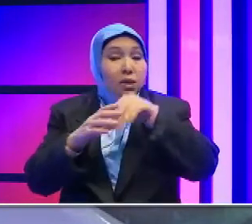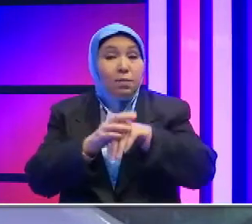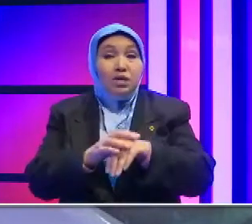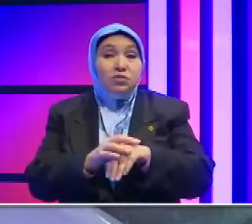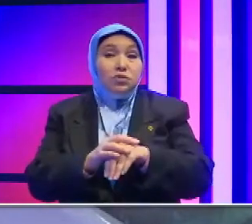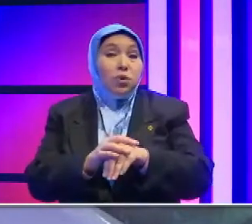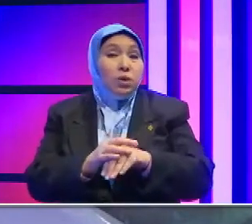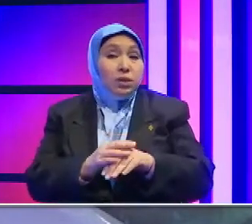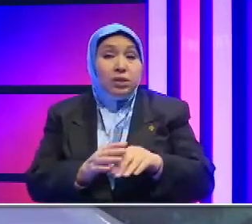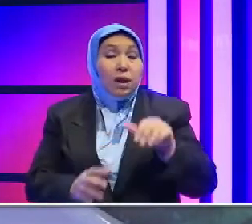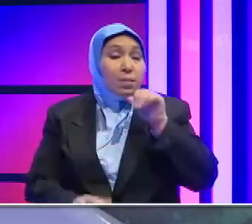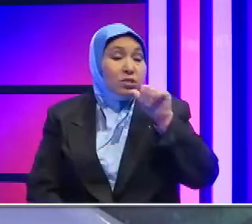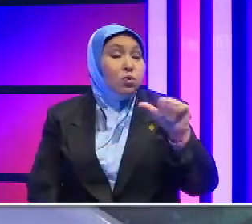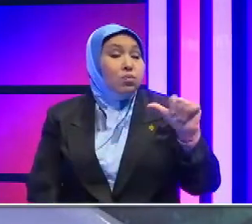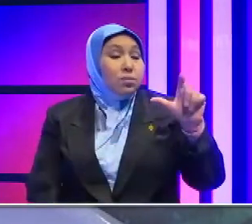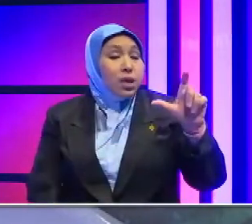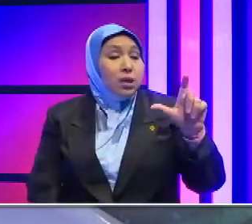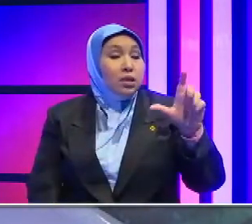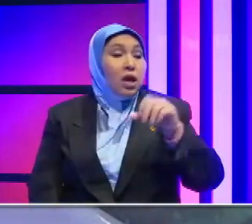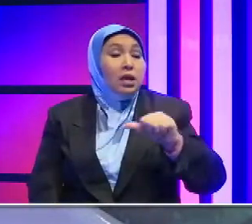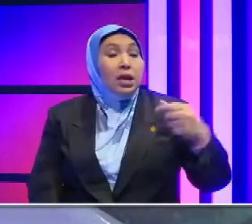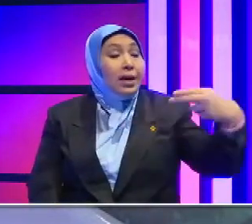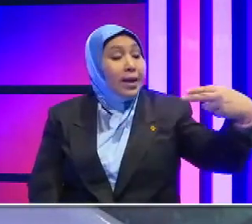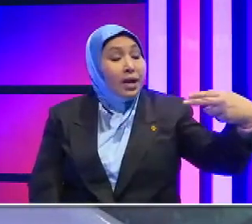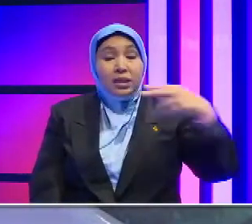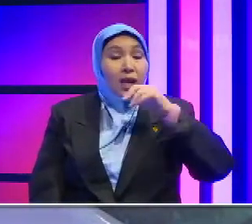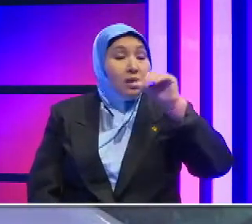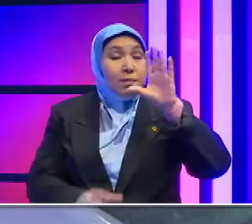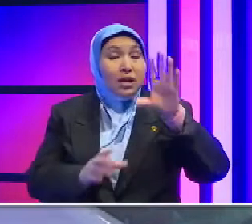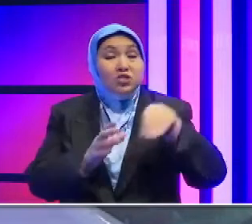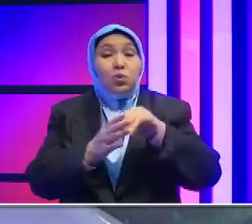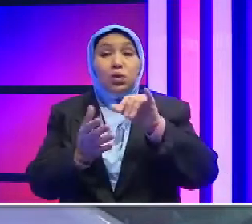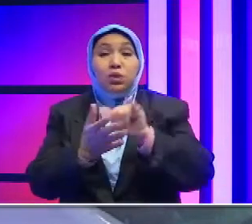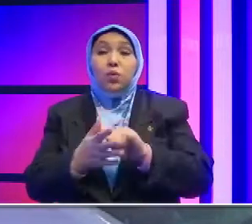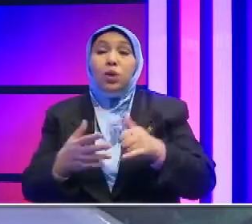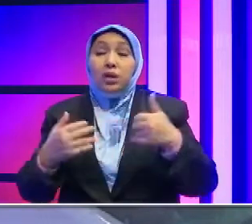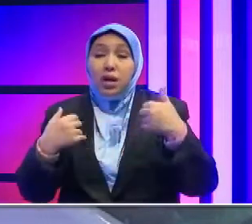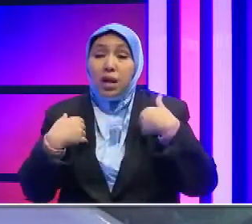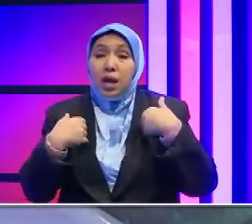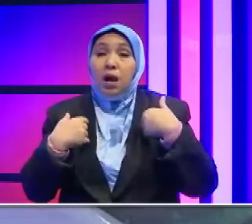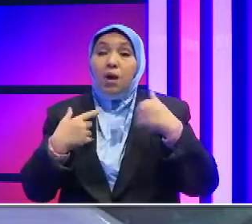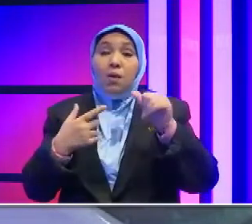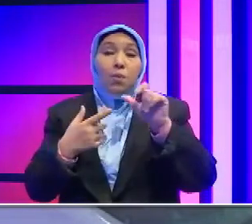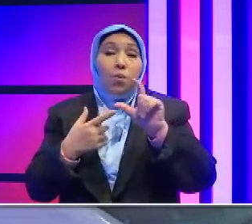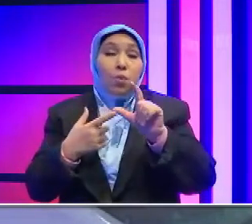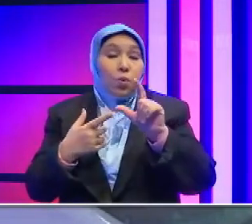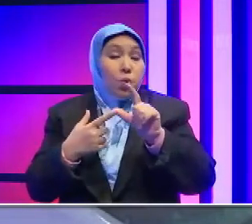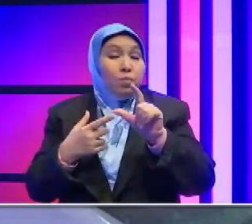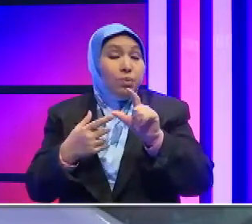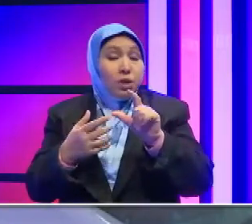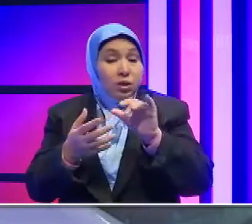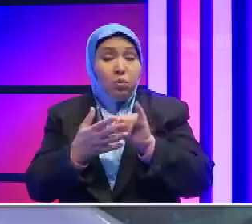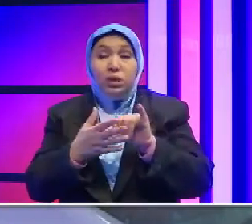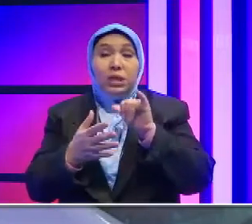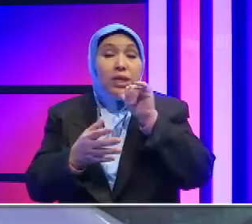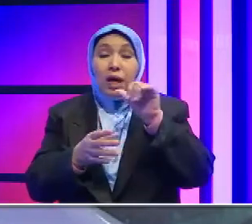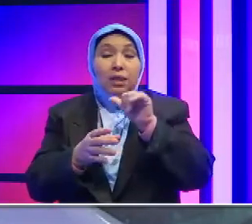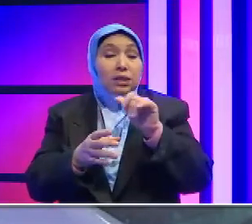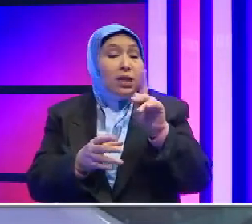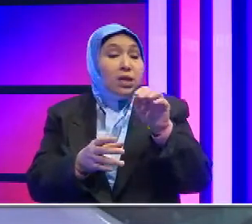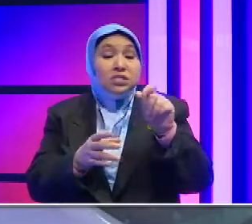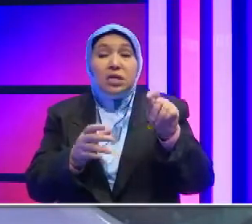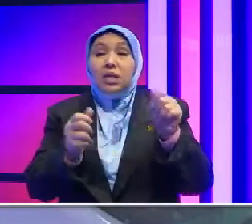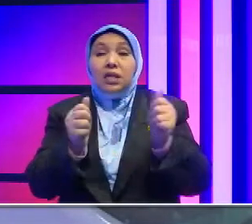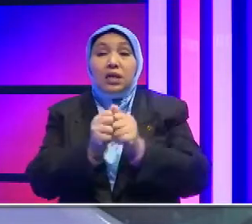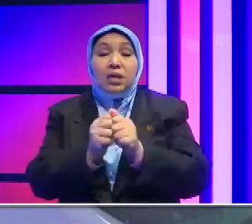holtorf dan juga rain I adalah huruf yang eh tetap stabil kaset masuk tidak terkesan